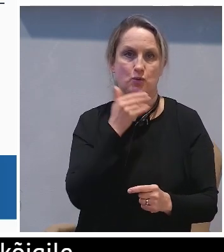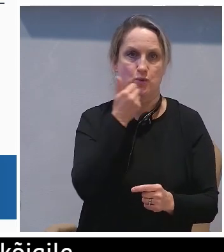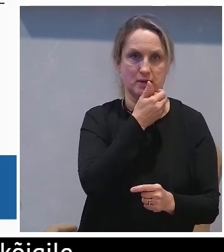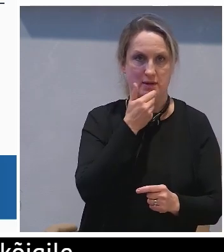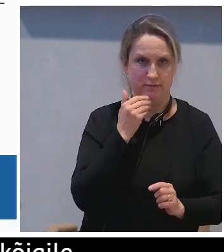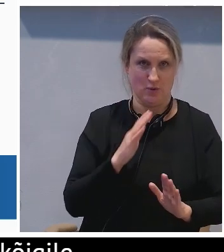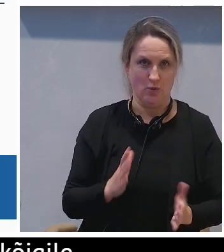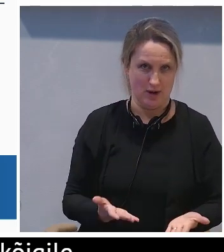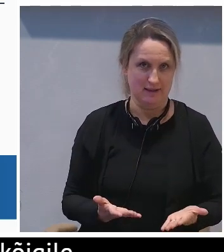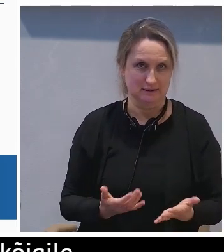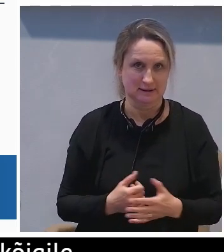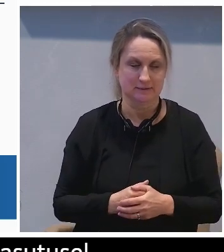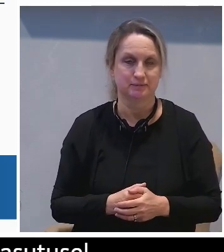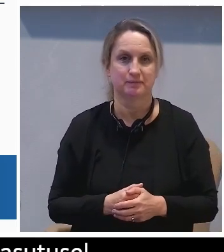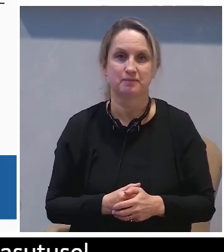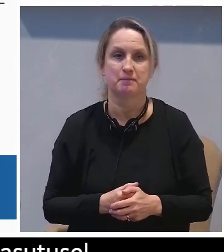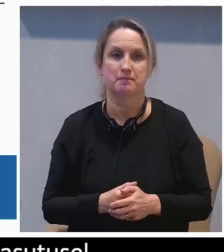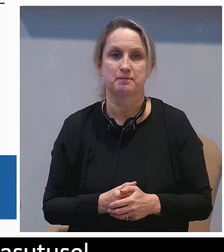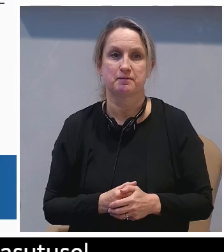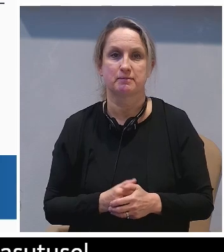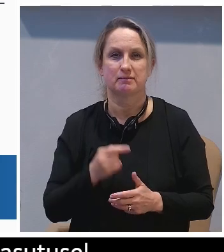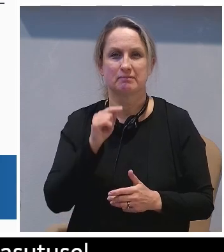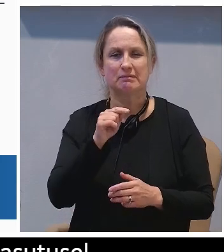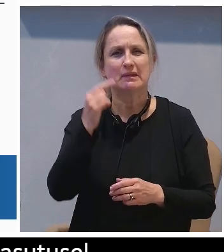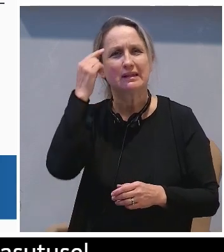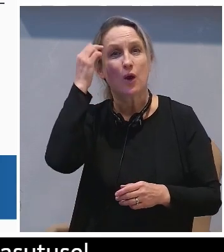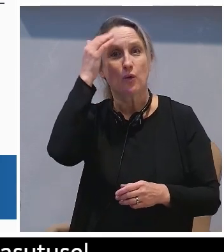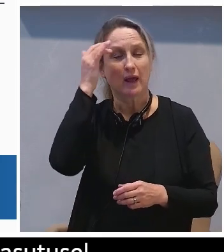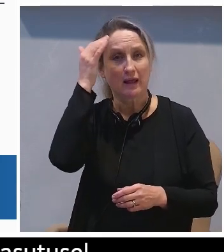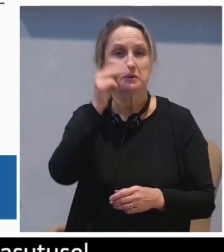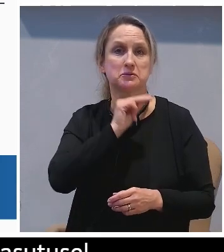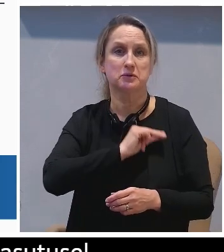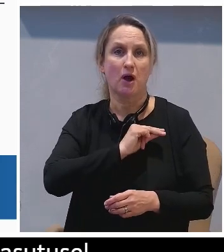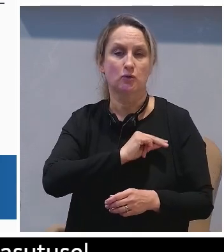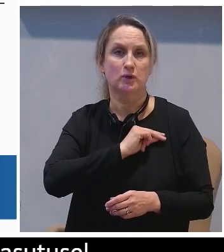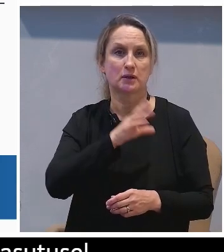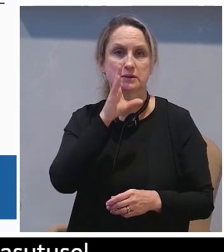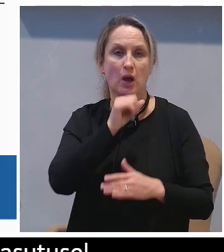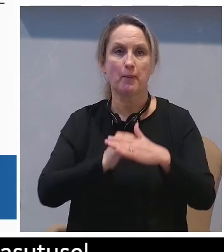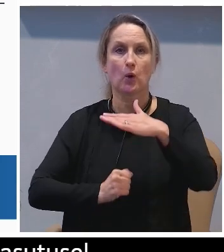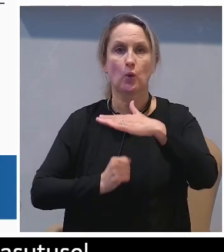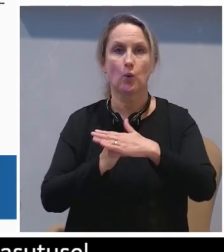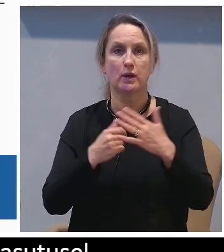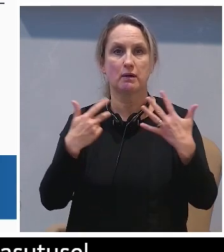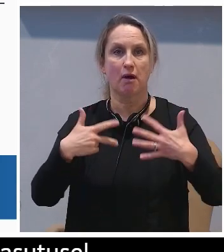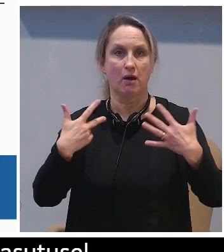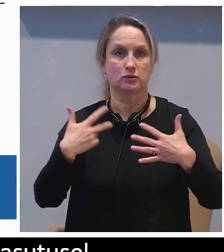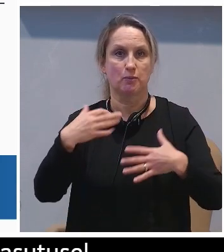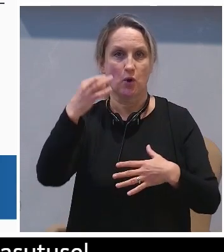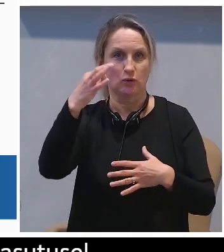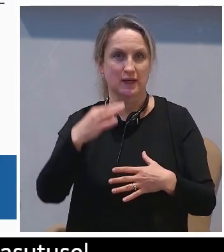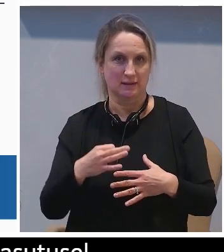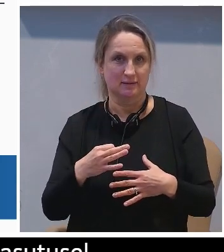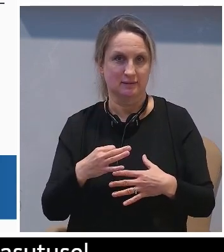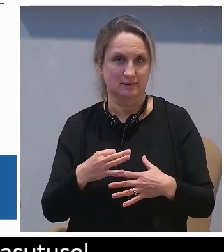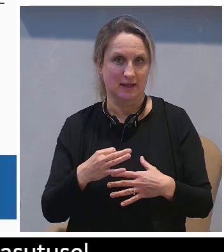kui continue, mitte producing funktsioneeriv a valk. protein that is Teoreetiliselt on see kasutatav kuni shorter than normal, but 80%-le is able to DMD